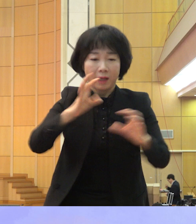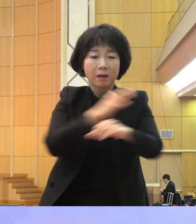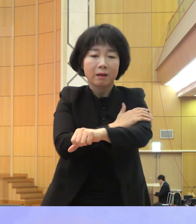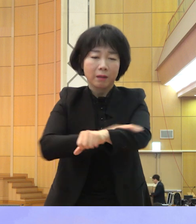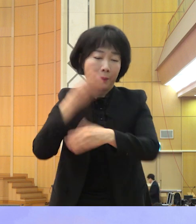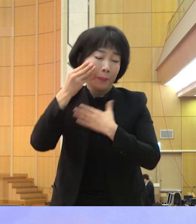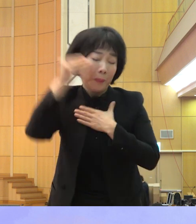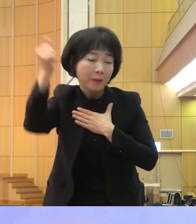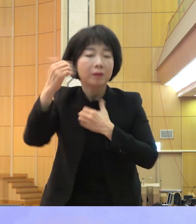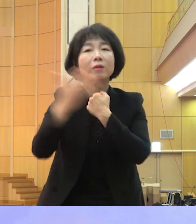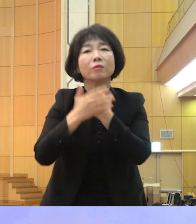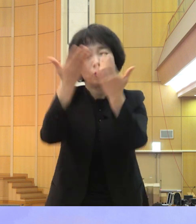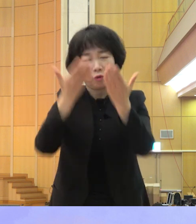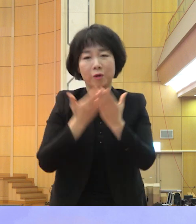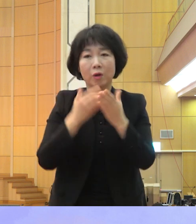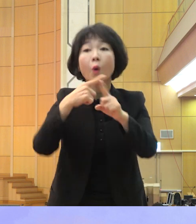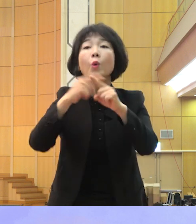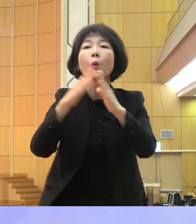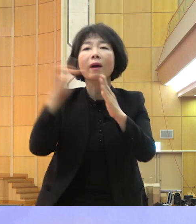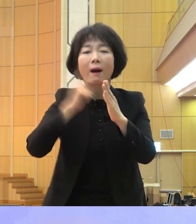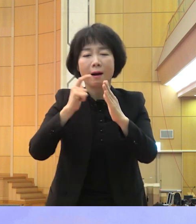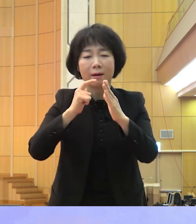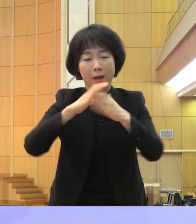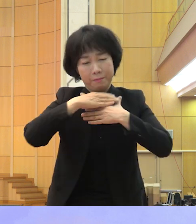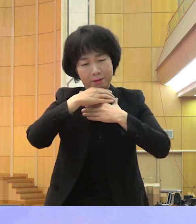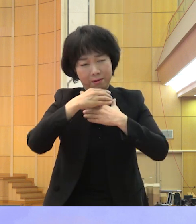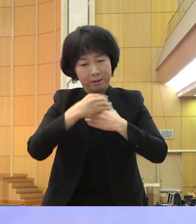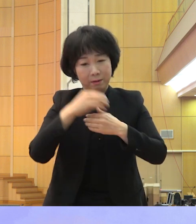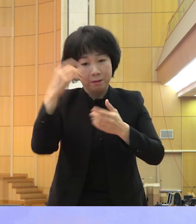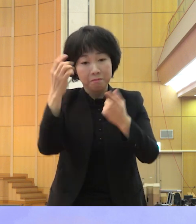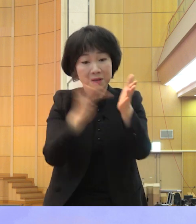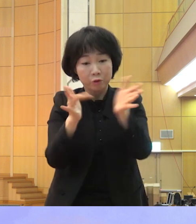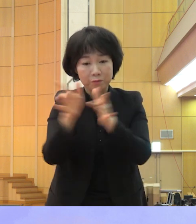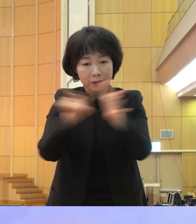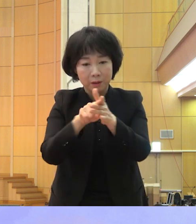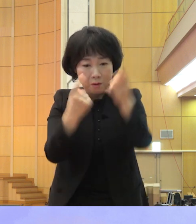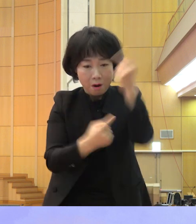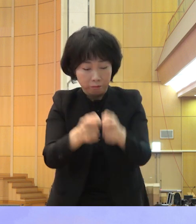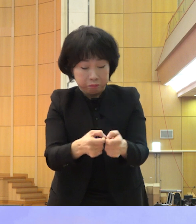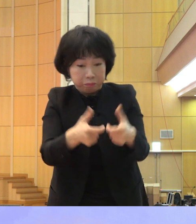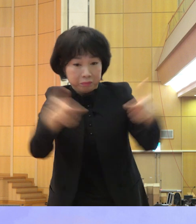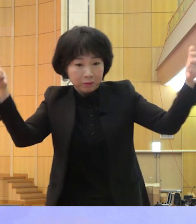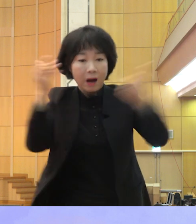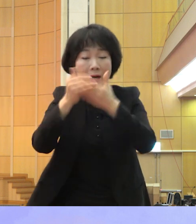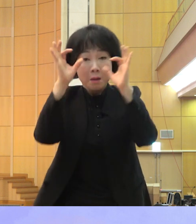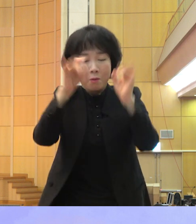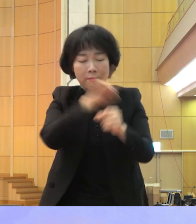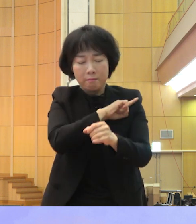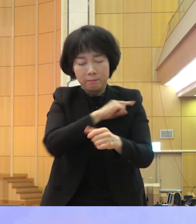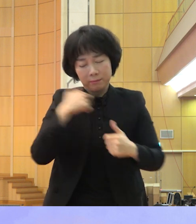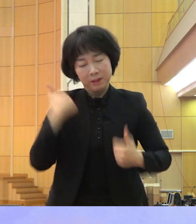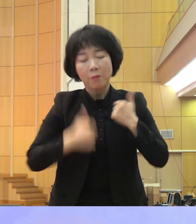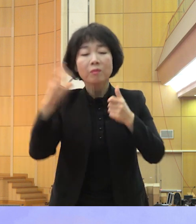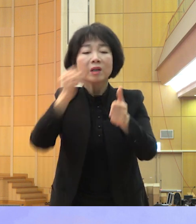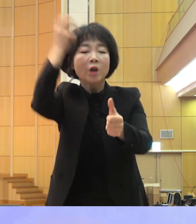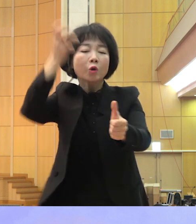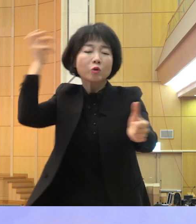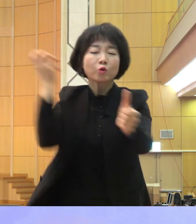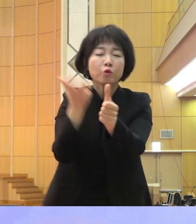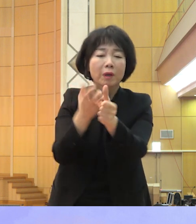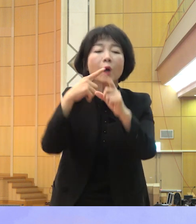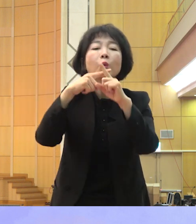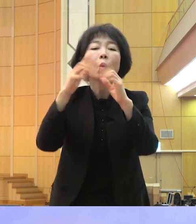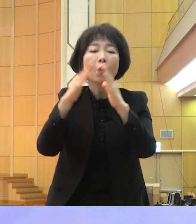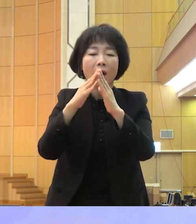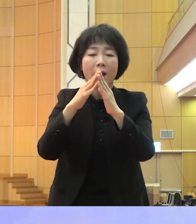되게 하여 주옵소서. 교회에는 든든히 서가고 수가 더해가며 하나님이 기뻐하는 성령이 충만한